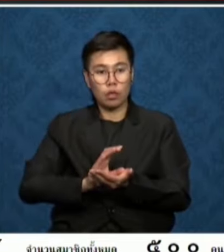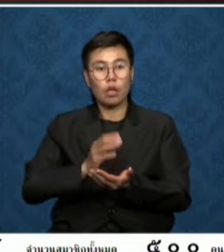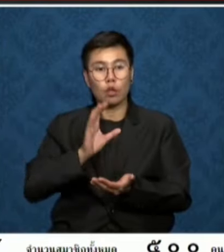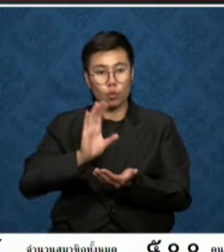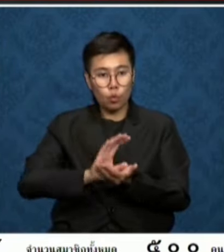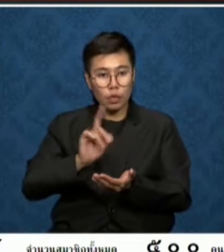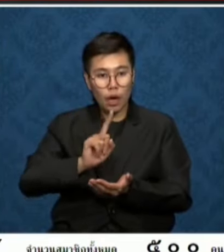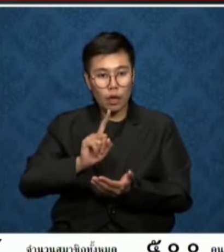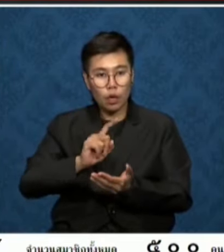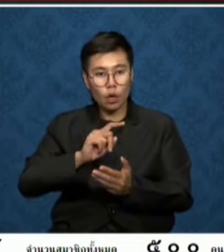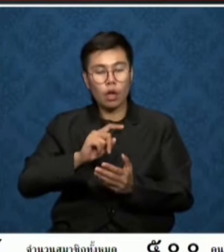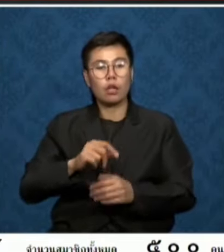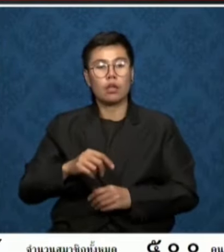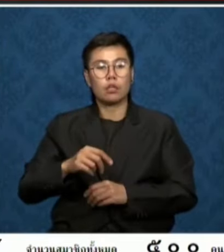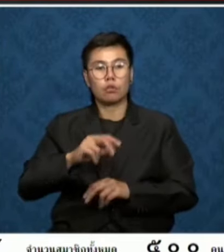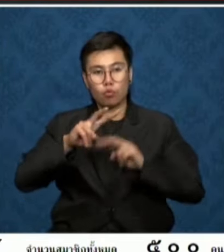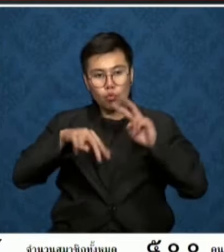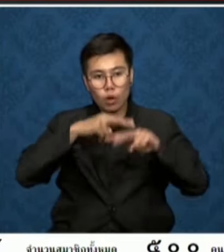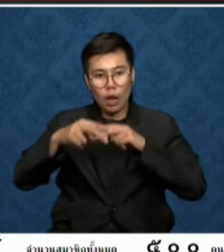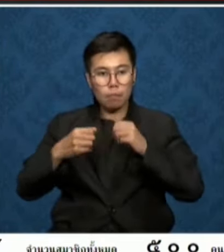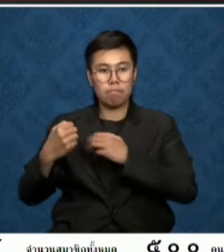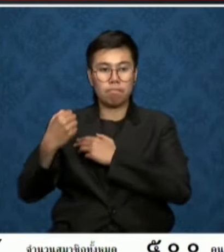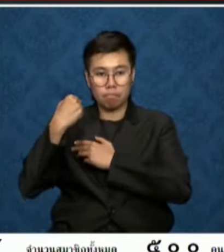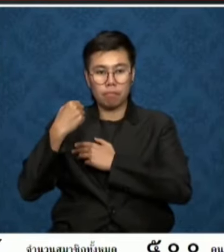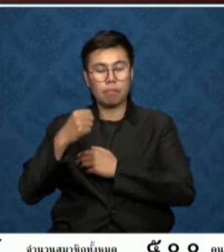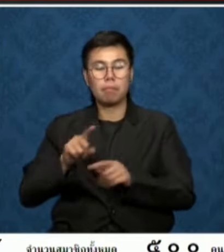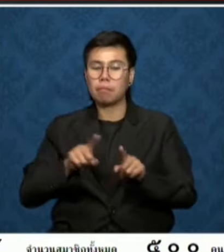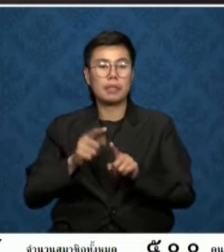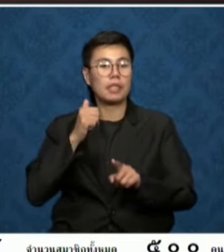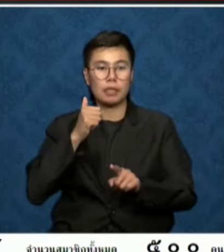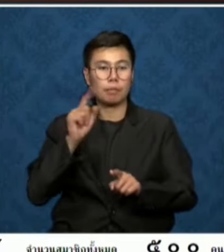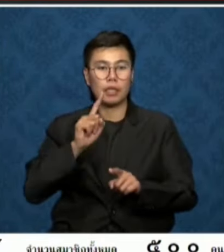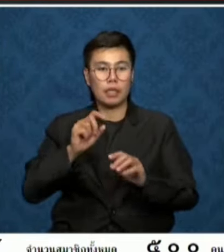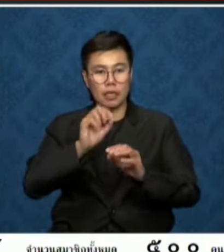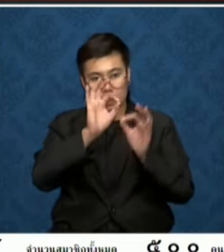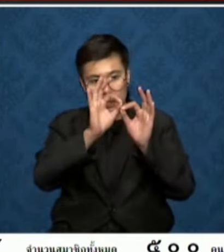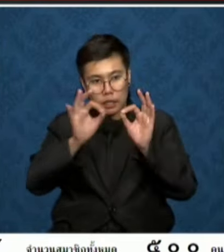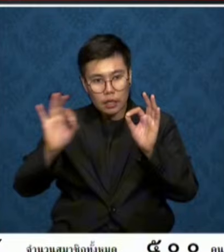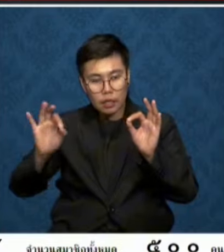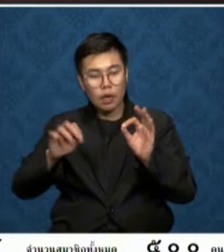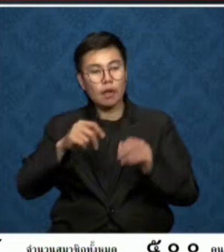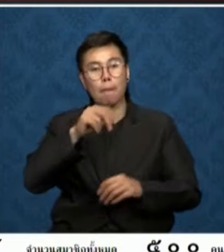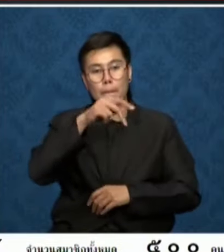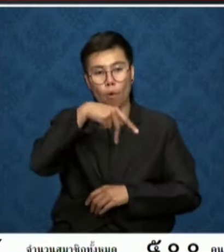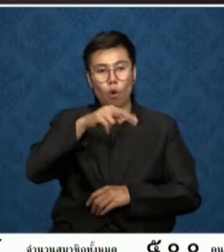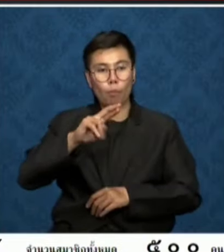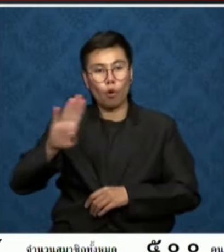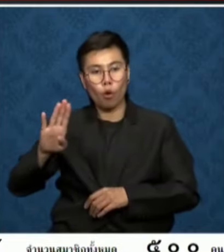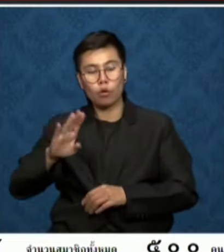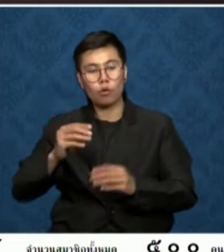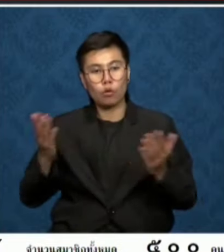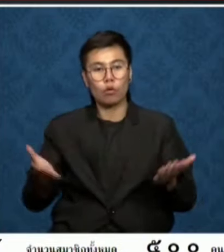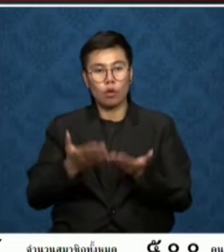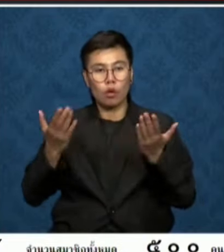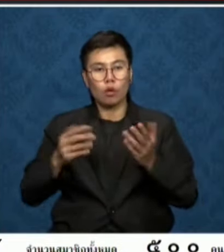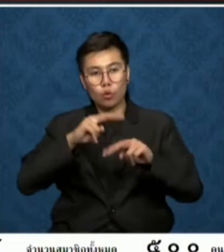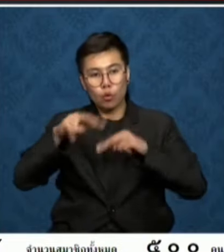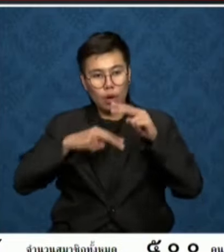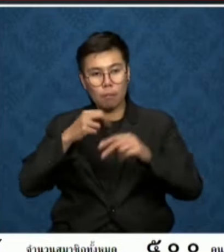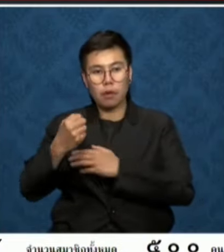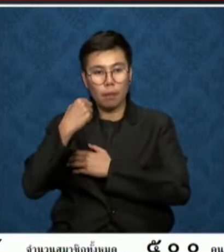นอนุรักษ์พลังงานครับเหมือนเดิมครับเขียนเอาไว้อย่างชัดเจนในพระราชบัญญัติการส่งเสริมการอนุรักษ์พลังงาน